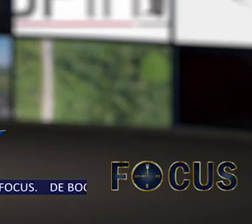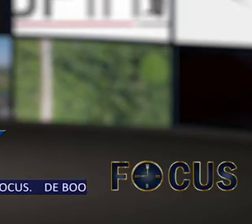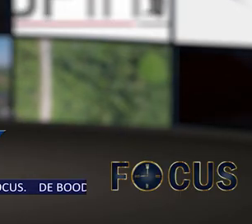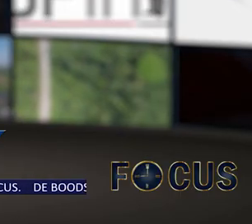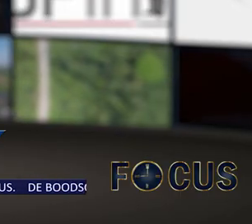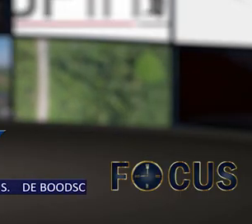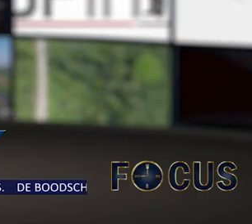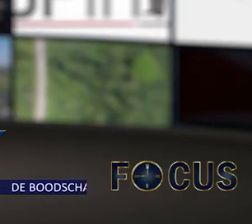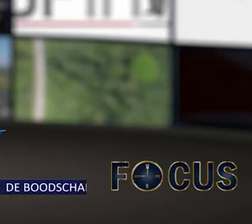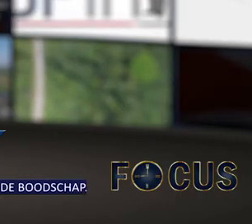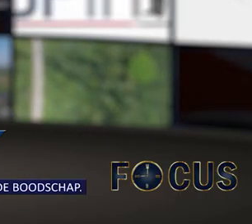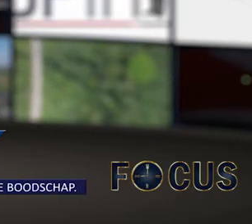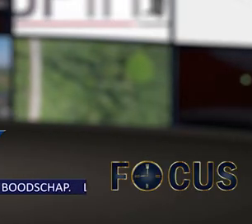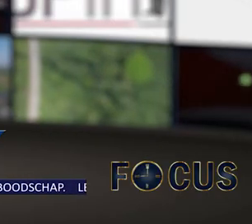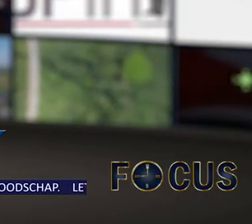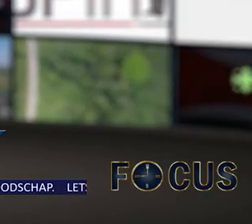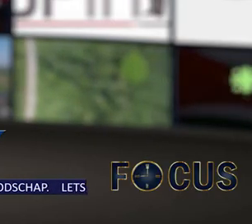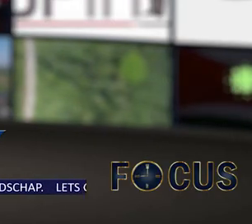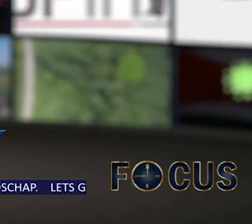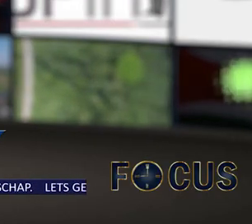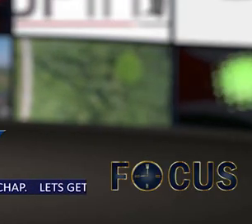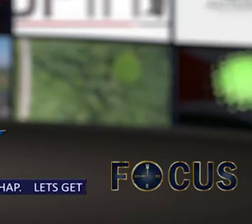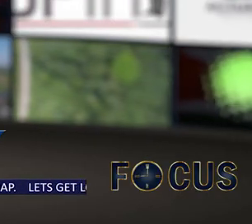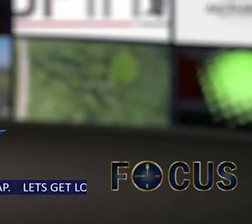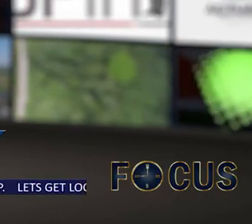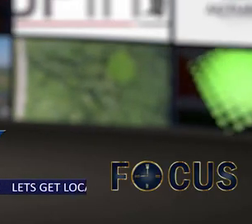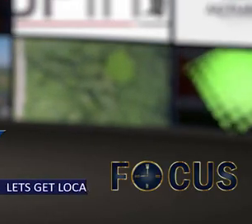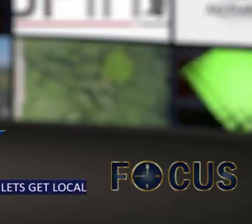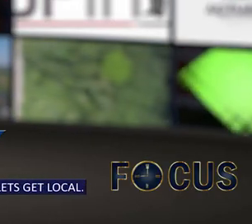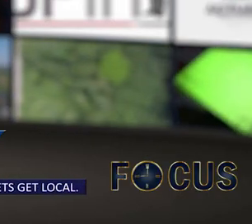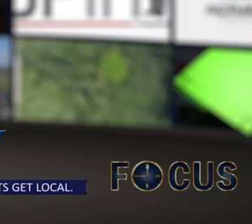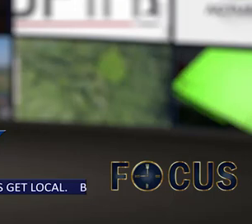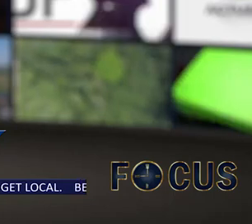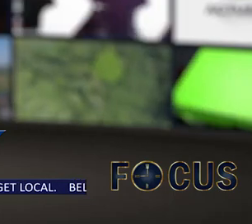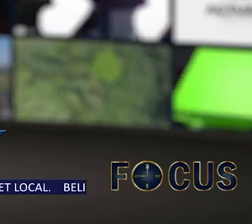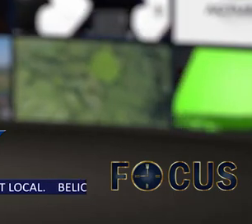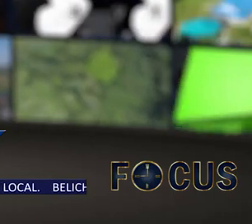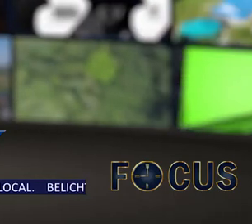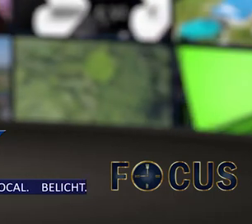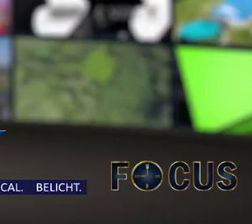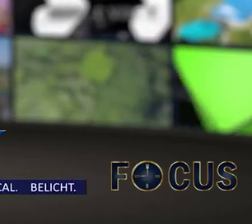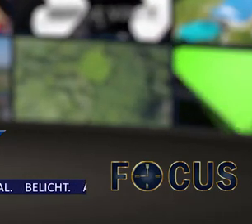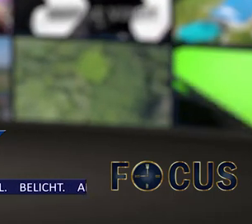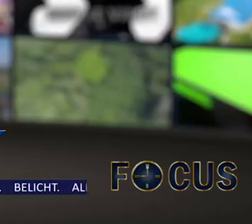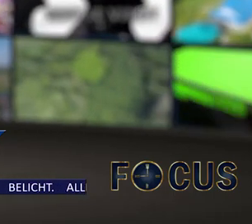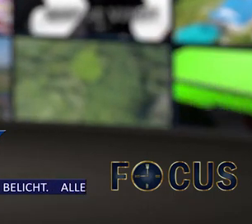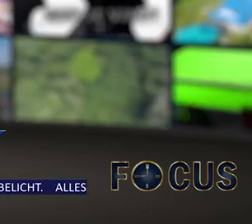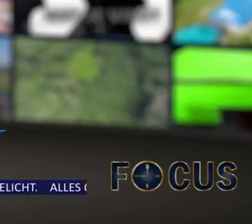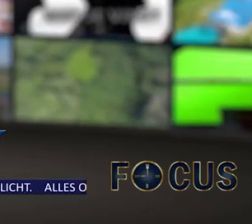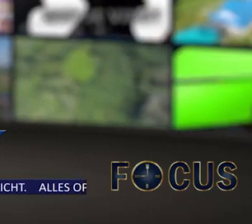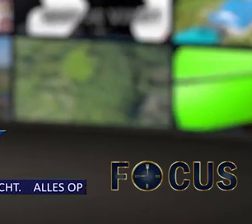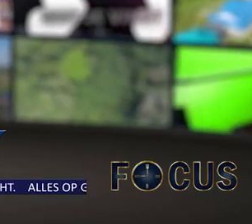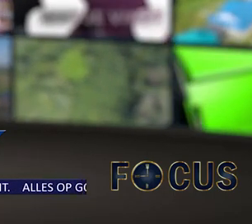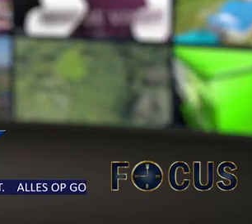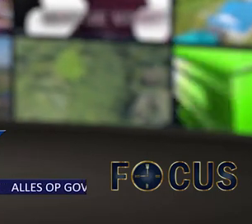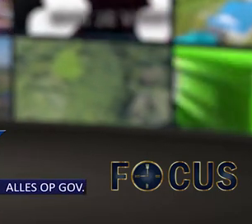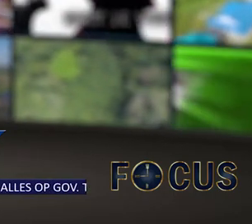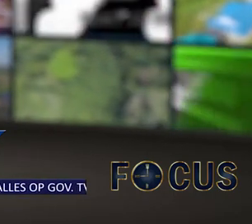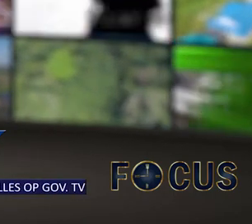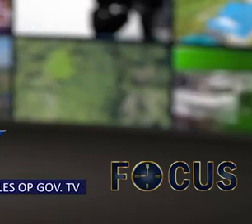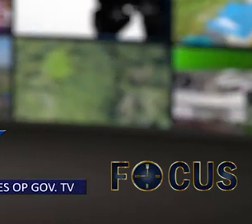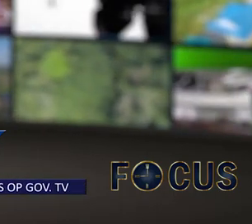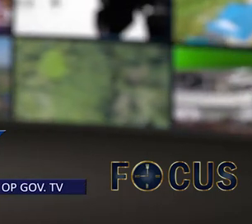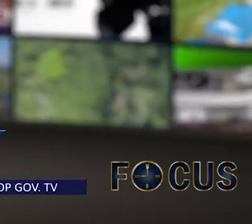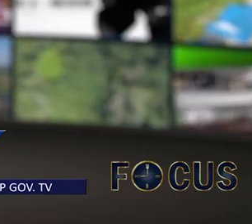De regering van de Republiek Suriname heeft via president Chandrika Prasad Santokhi nieuwe maatregelen aangekondigd om de